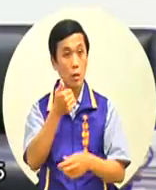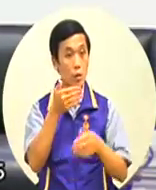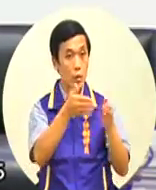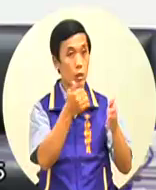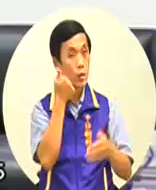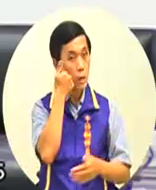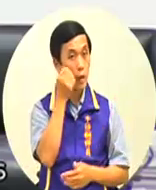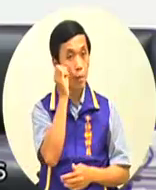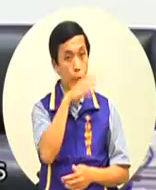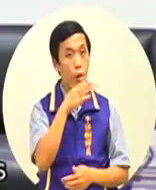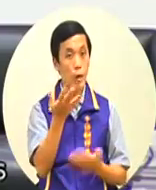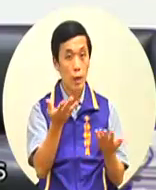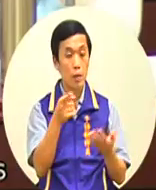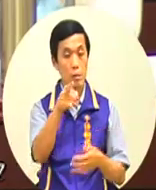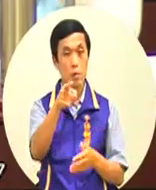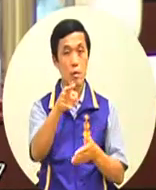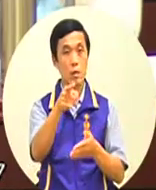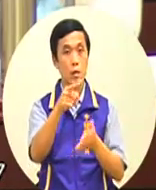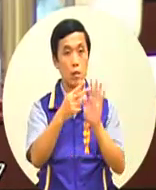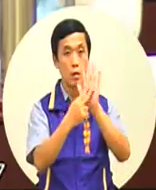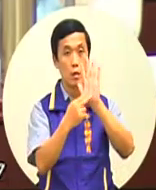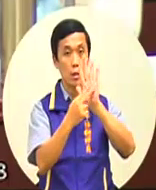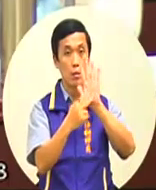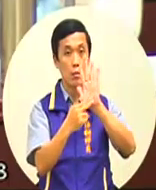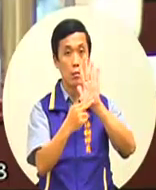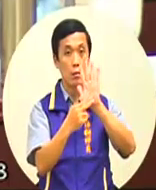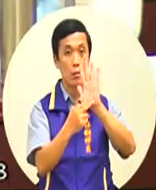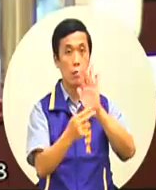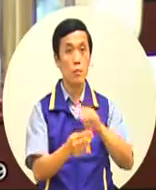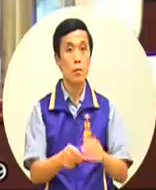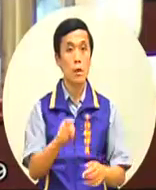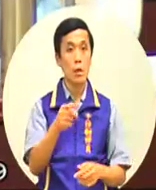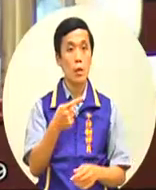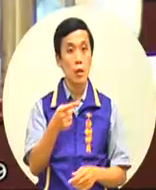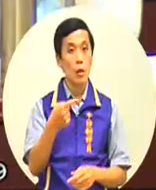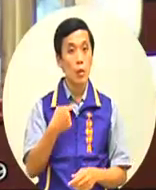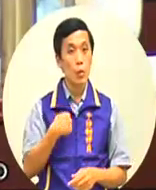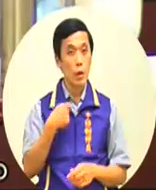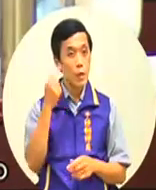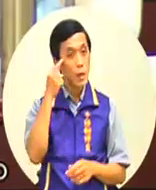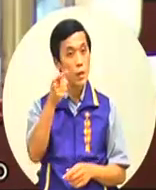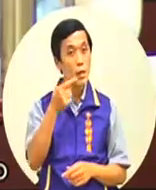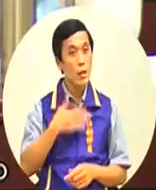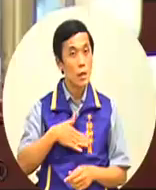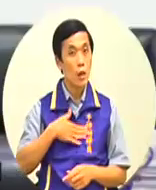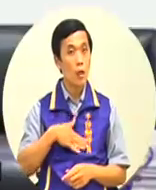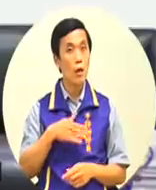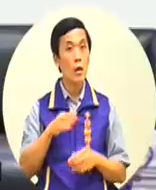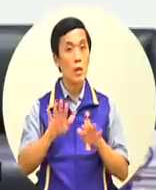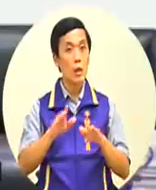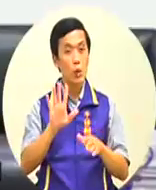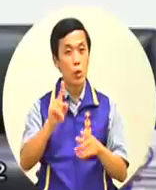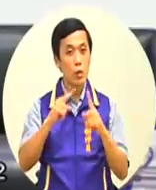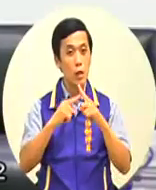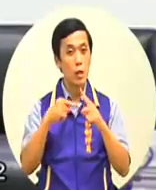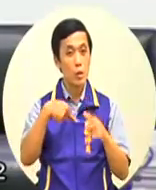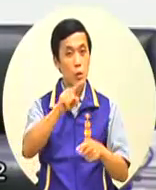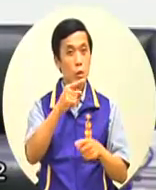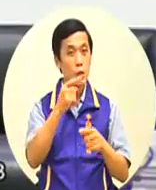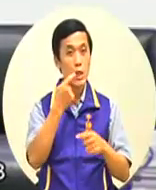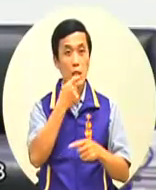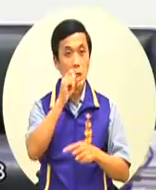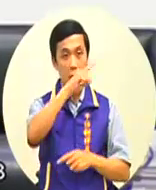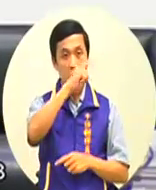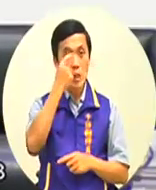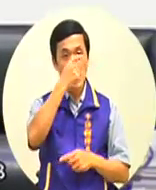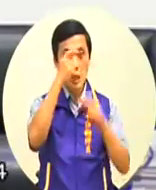释一下。 取消七天假。 你听得懂我意思吗？ 我听得懂。 既然是有人要去抗议抗议政府，那一定